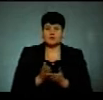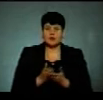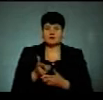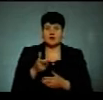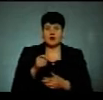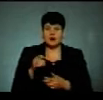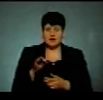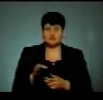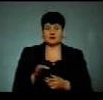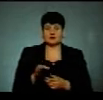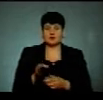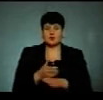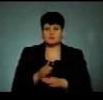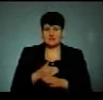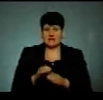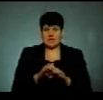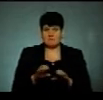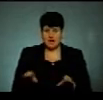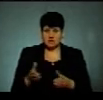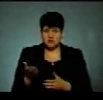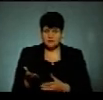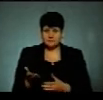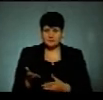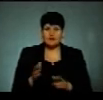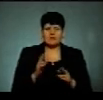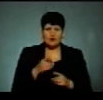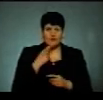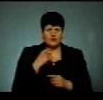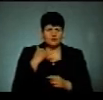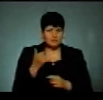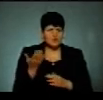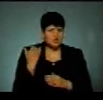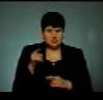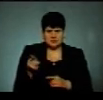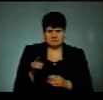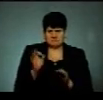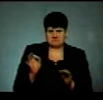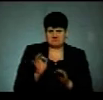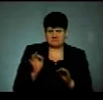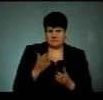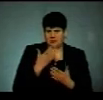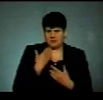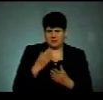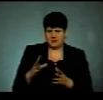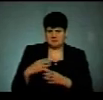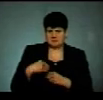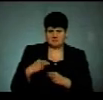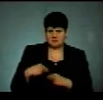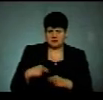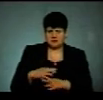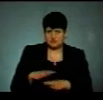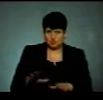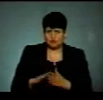платіжка сплачується оператору газорозподільних мереж. Тобто, як каже дозвонювач, ми раніше з ним не мали жодної співпраці, жодного